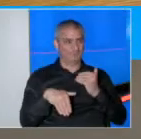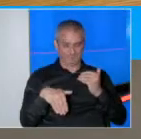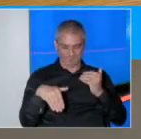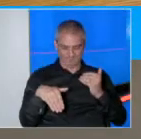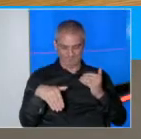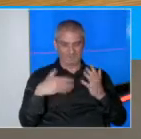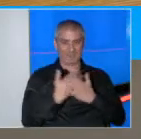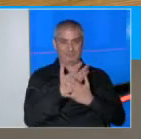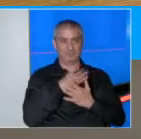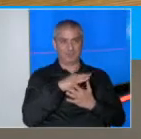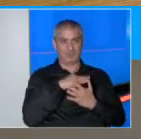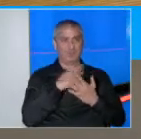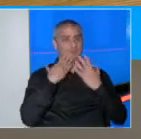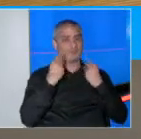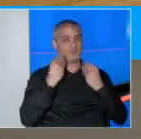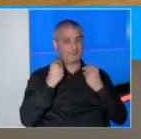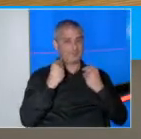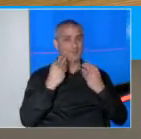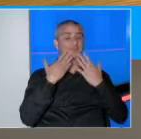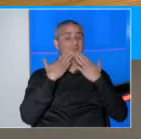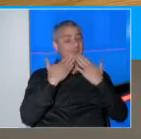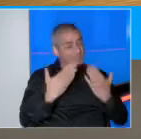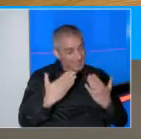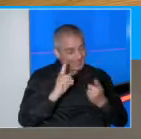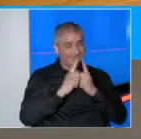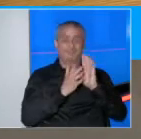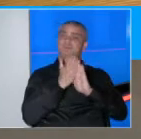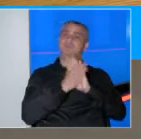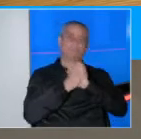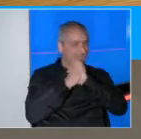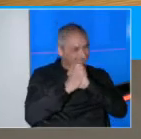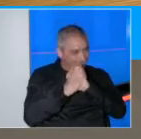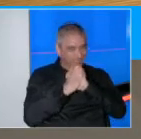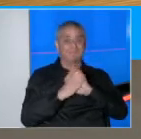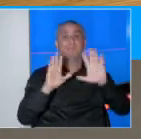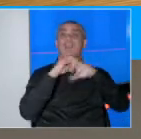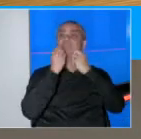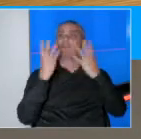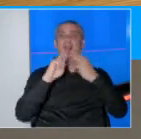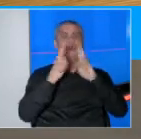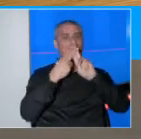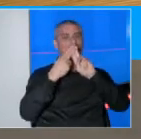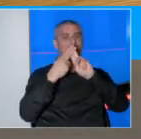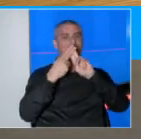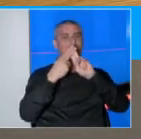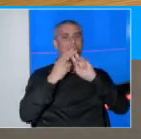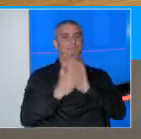מסיימים את מהדורת החדשות שלנו, אומרים לכם תודה רבה, אומרים לטל בוסידן תודה לתרגום לשפת הסימנים, שיהיה לכם ערב נפלא, להתראות.